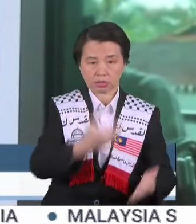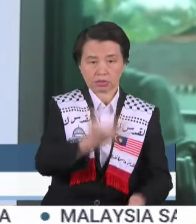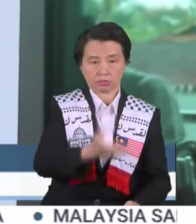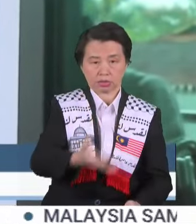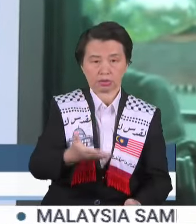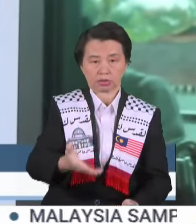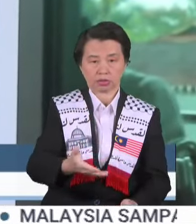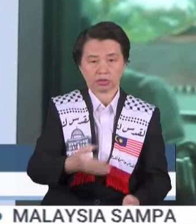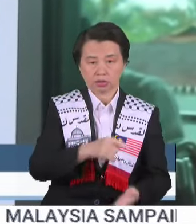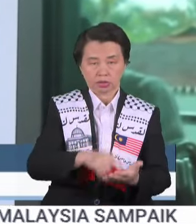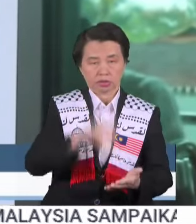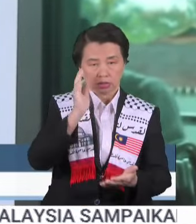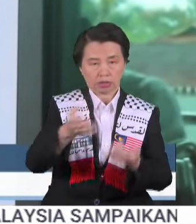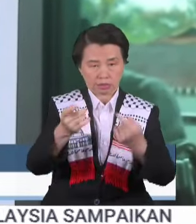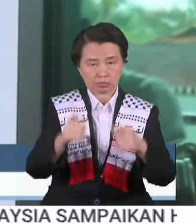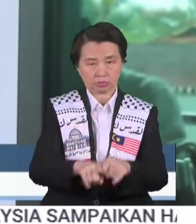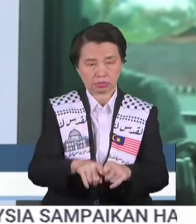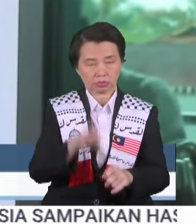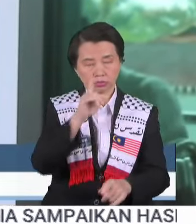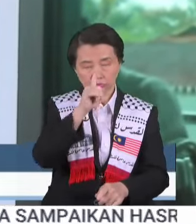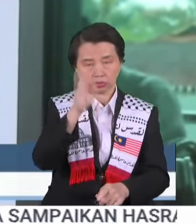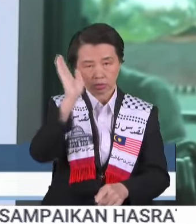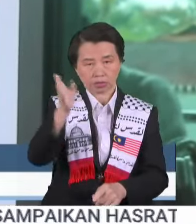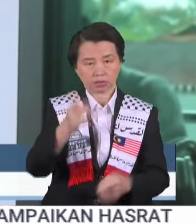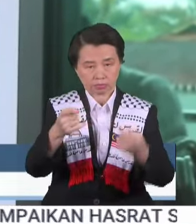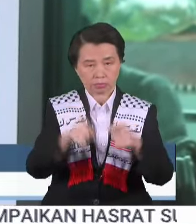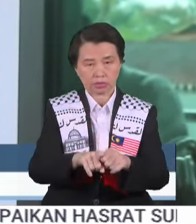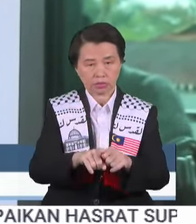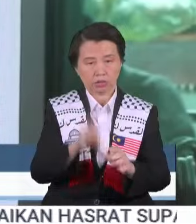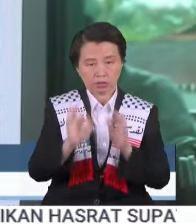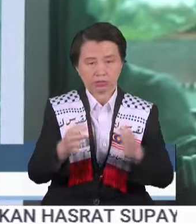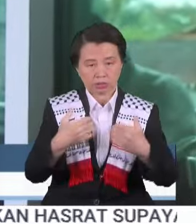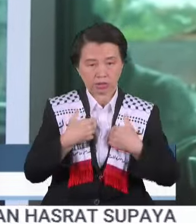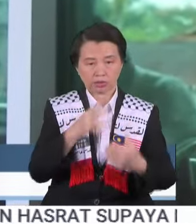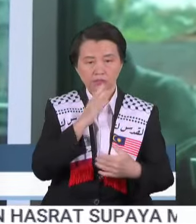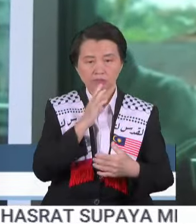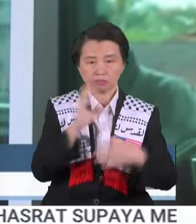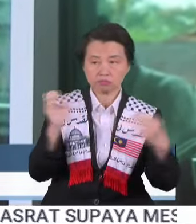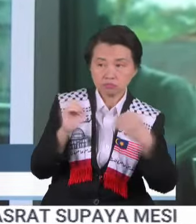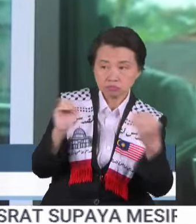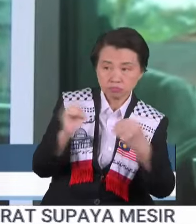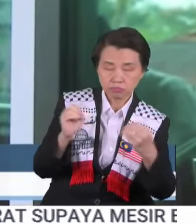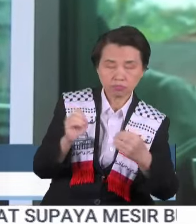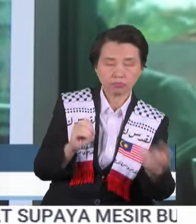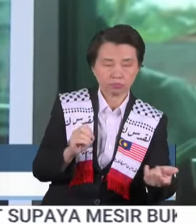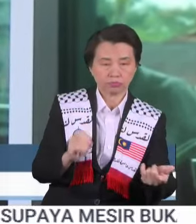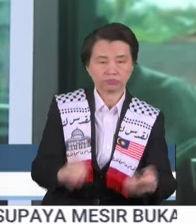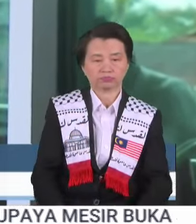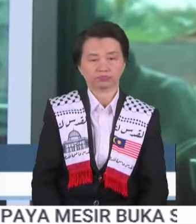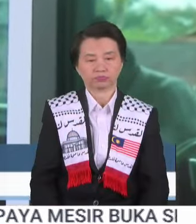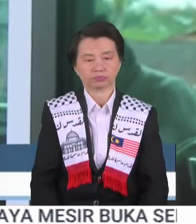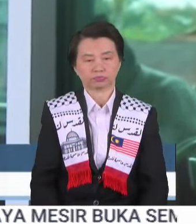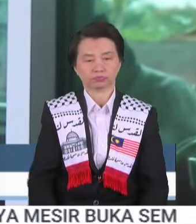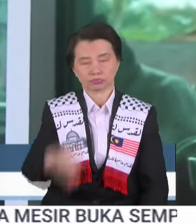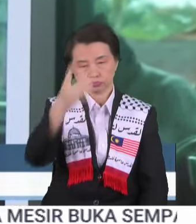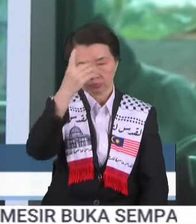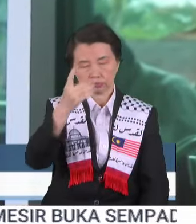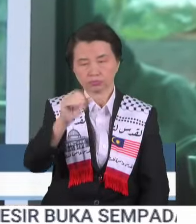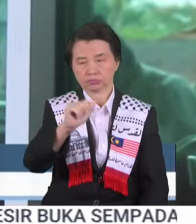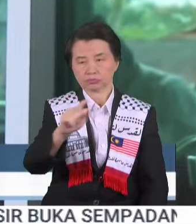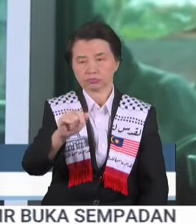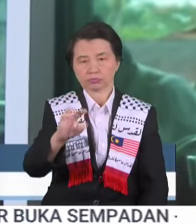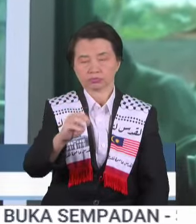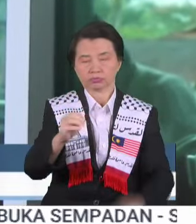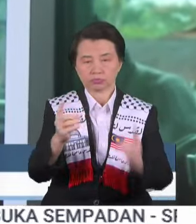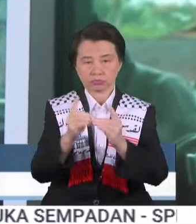Ini memang akan berlaku, saya pasti akan berlaku walaupun ada pihak mengatakan tidak akan ada kenaikan barang. Dato' Sri Azman ditemui